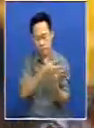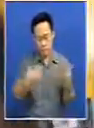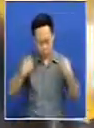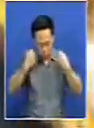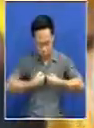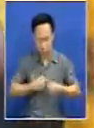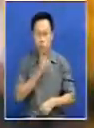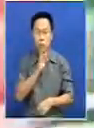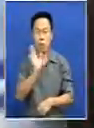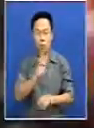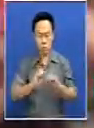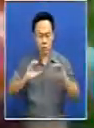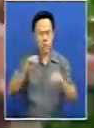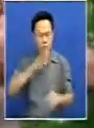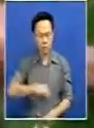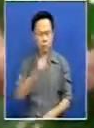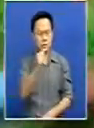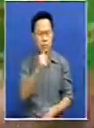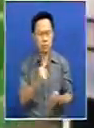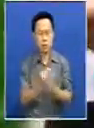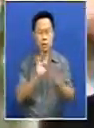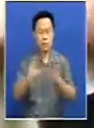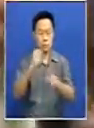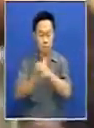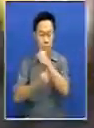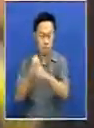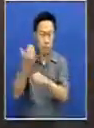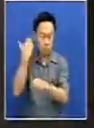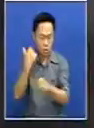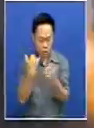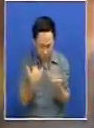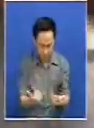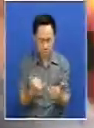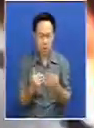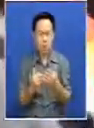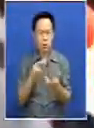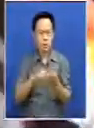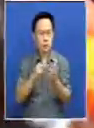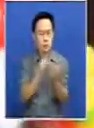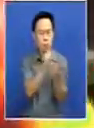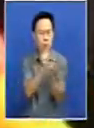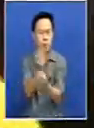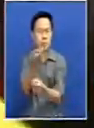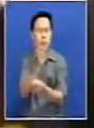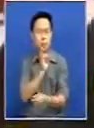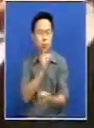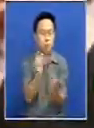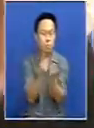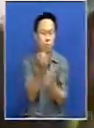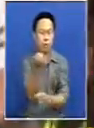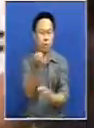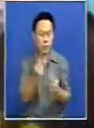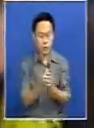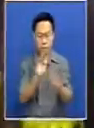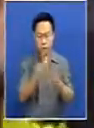แต่งตัวโป๊ของรัฐค่อนข้างที่จะได้ผลค่ะเพราะเมื่อเปรียบเทียบกับปีที่แล้วก็ถือว่าดีขึ้นมากและโดยภาพรวมบนถนนนะคะเมื่อเทียบกับเมื่อวาน